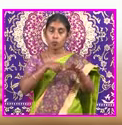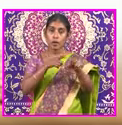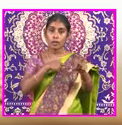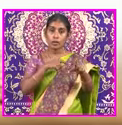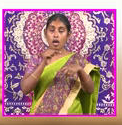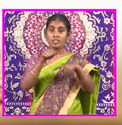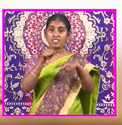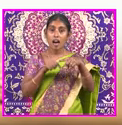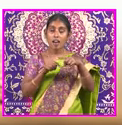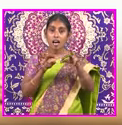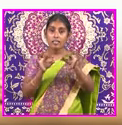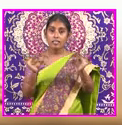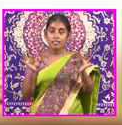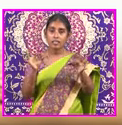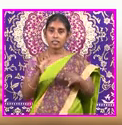நம்ம